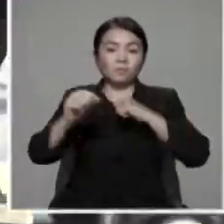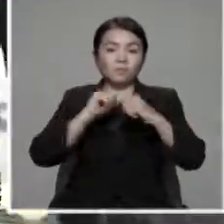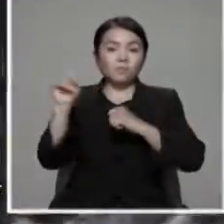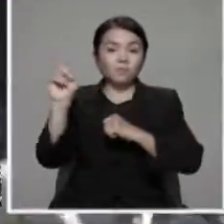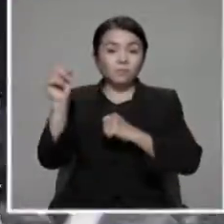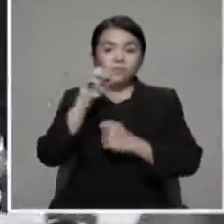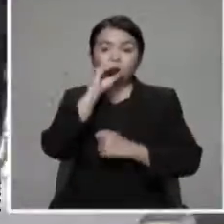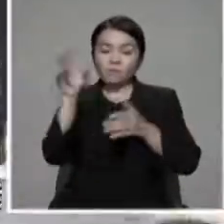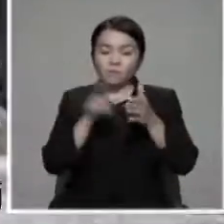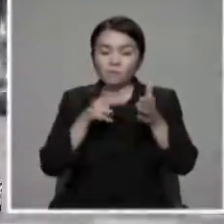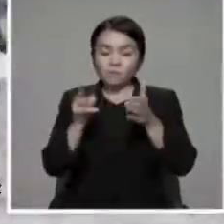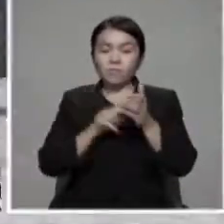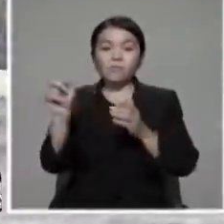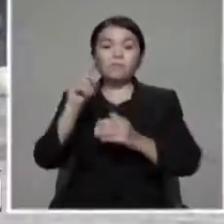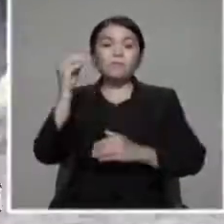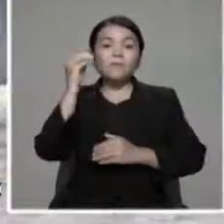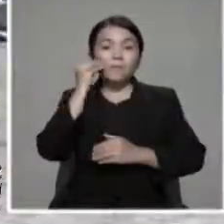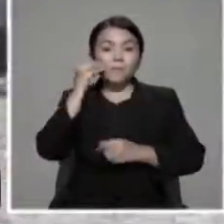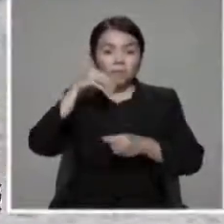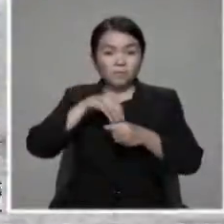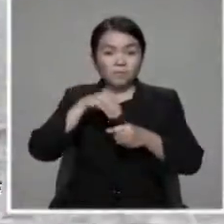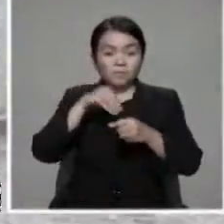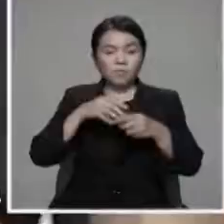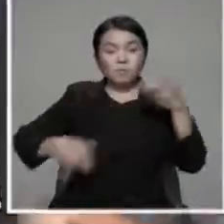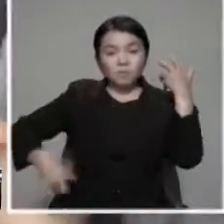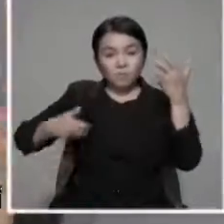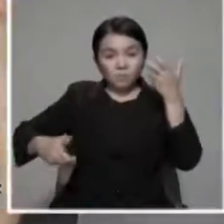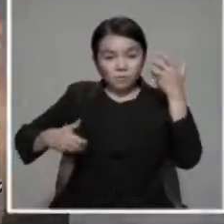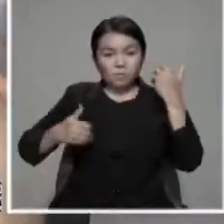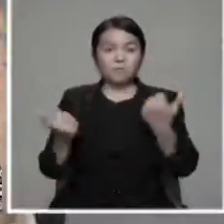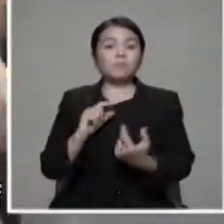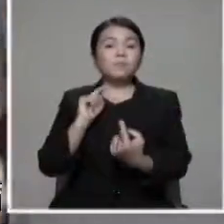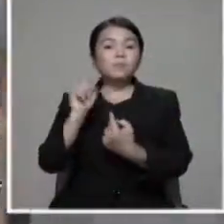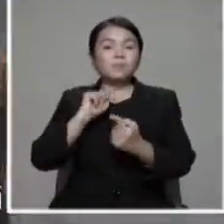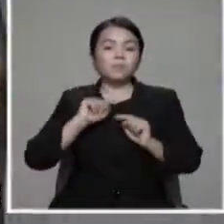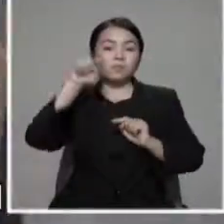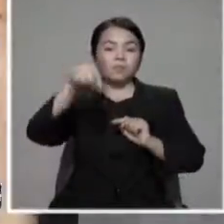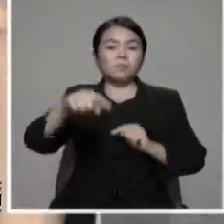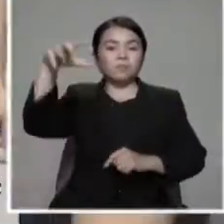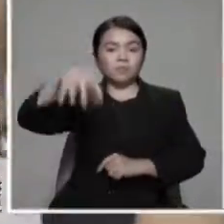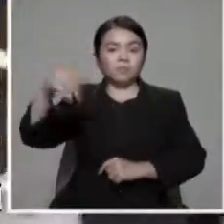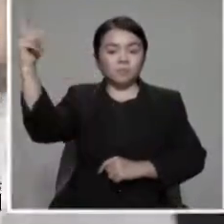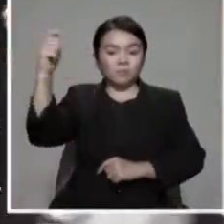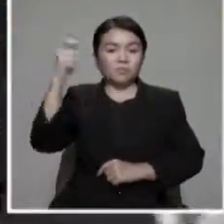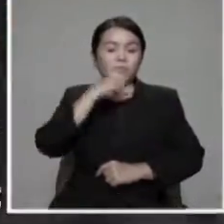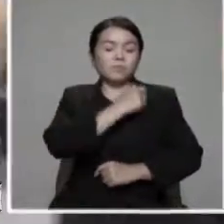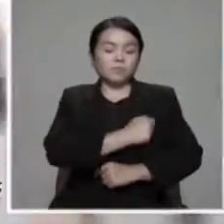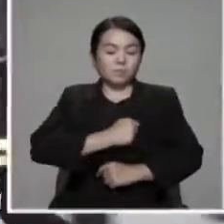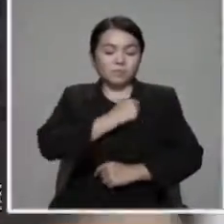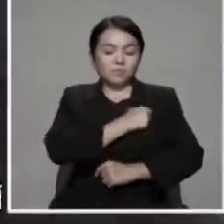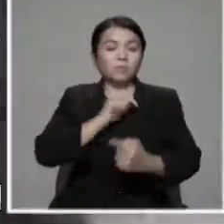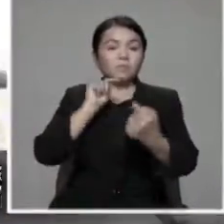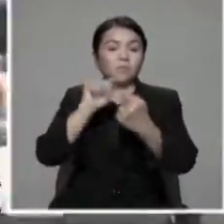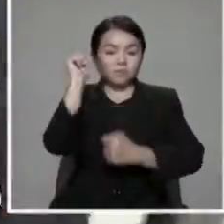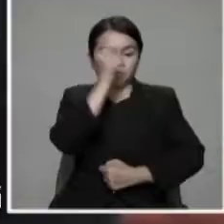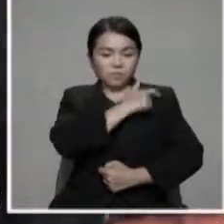านออกวิ่งจากอำเภอบ้านหมี่จังหวัดลพบุรีครับเพื่อแสดงความอาลัยแด่พระบาทสมเด็จพระปรมินทรมหาภูมิพลอดุลยเด